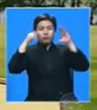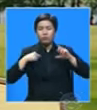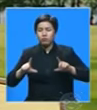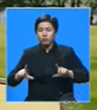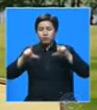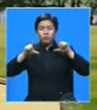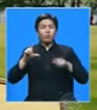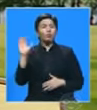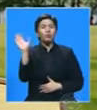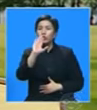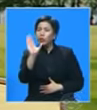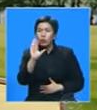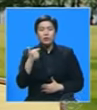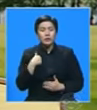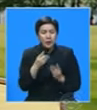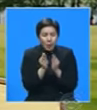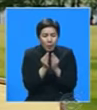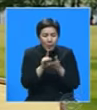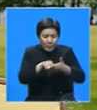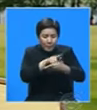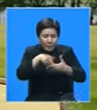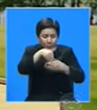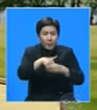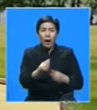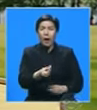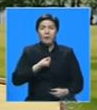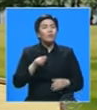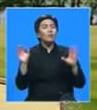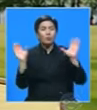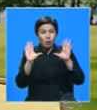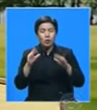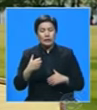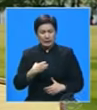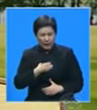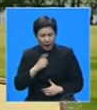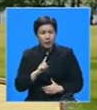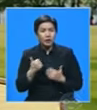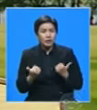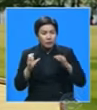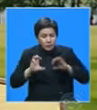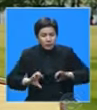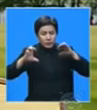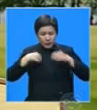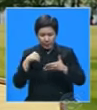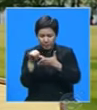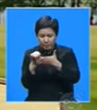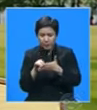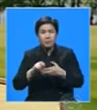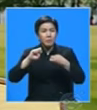ไม่ต้องรักษาฐานเสียงไม่ต้องการคะแนนนิยมเพียงแต่ต้องการแก้ปัญหาและปฏิรูปอย่างยั่งยืนซึ่งไม่ใช่ของง่ายนะ